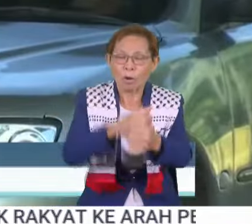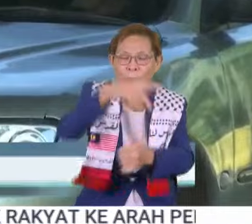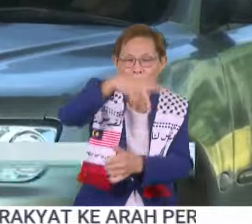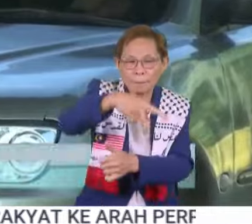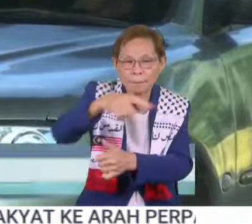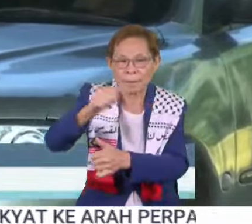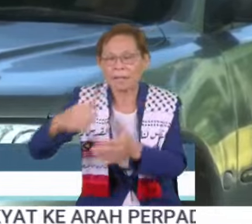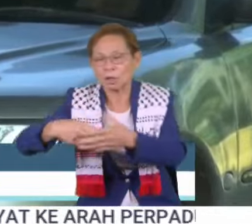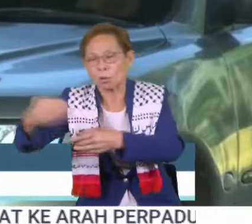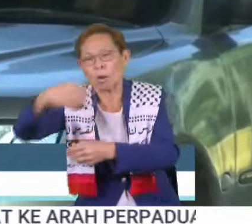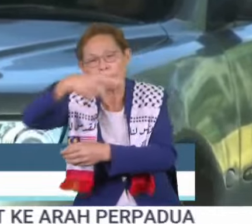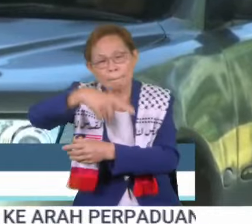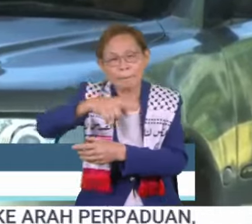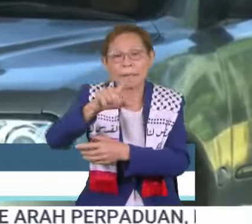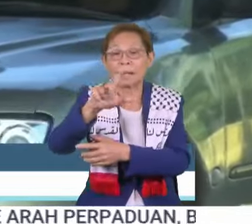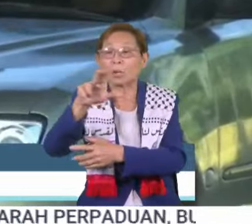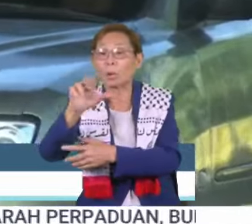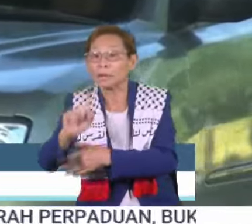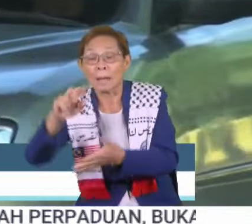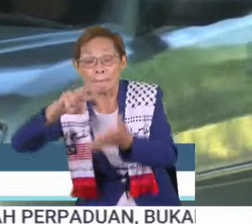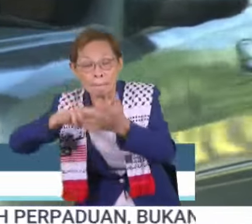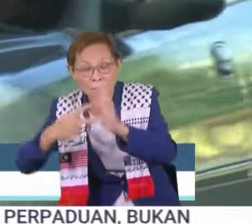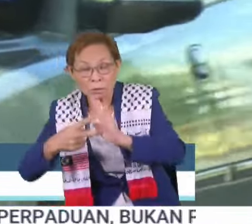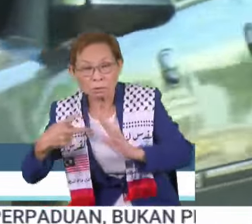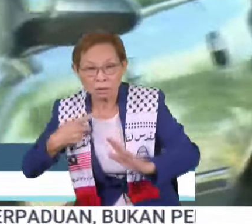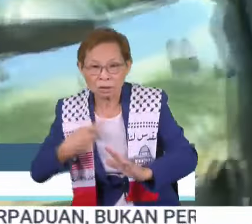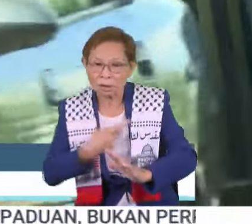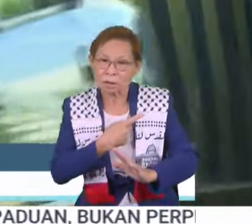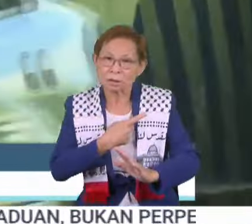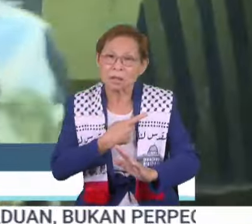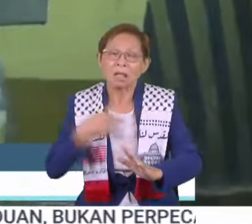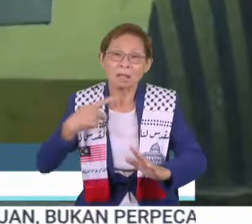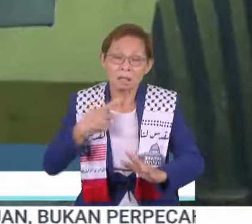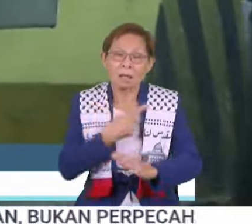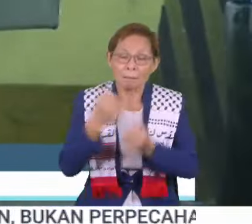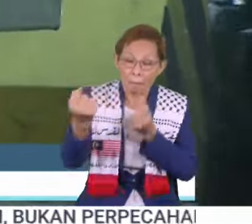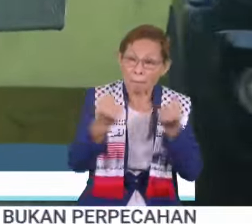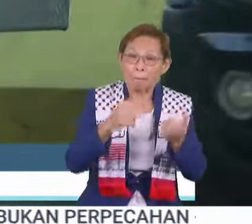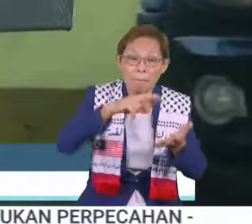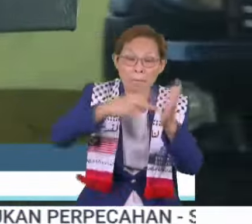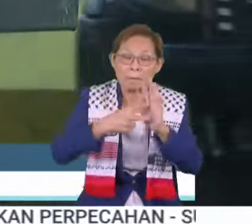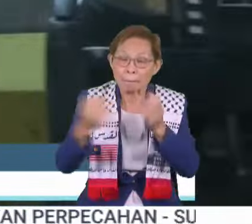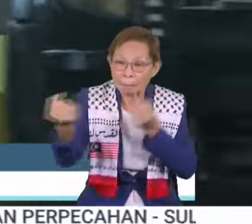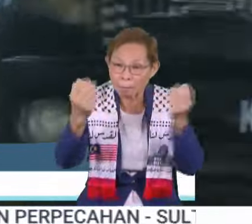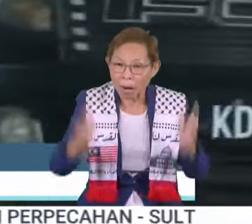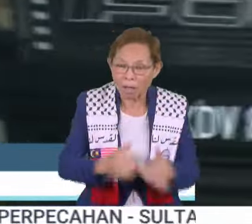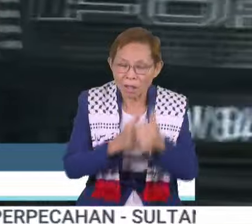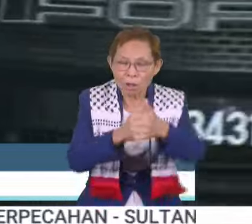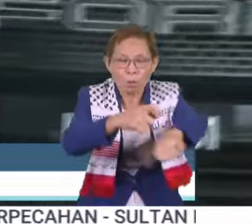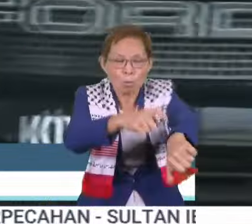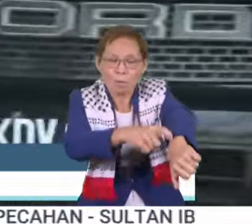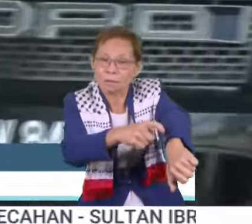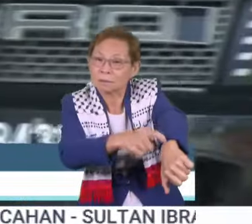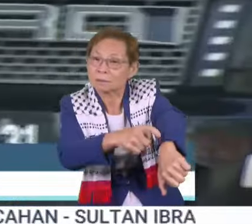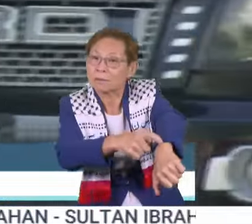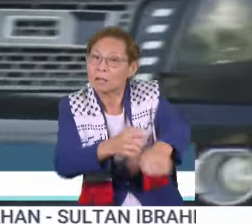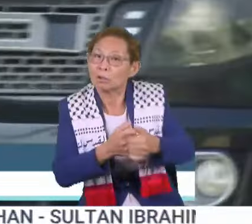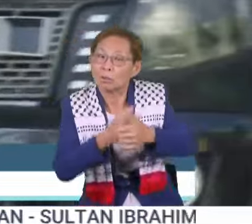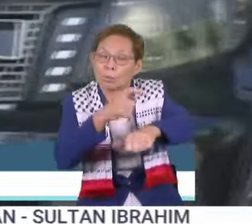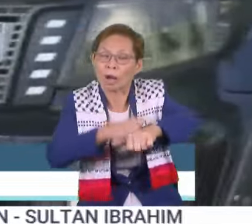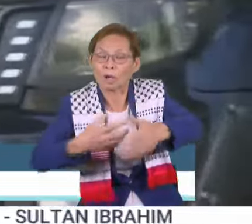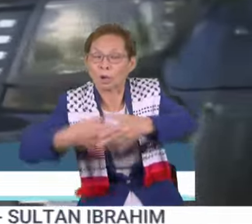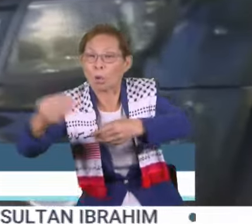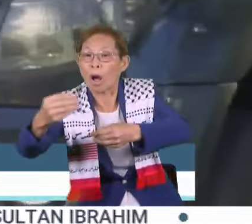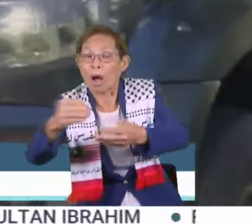yang dikeluarkan oleh PLAS. Bermaksud kita staggered lah, mana pengguna lebuh raya menggunakan ikut masa yang dikeluarkan